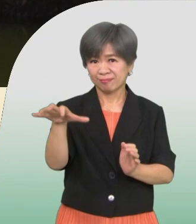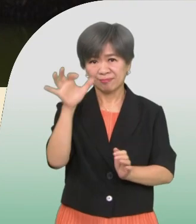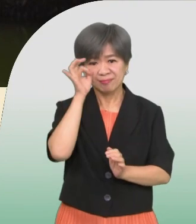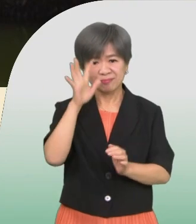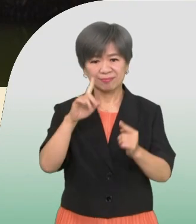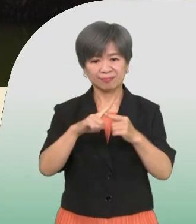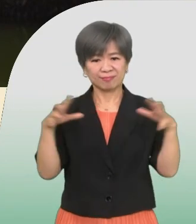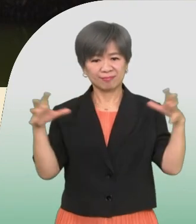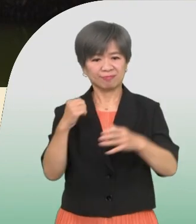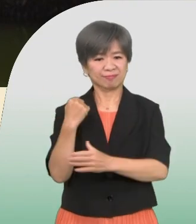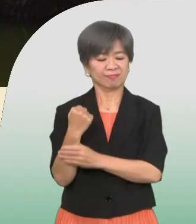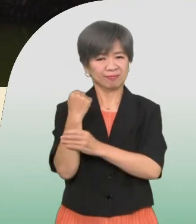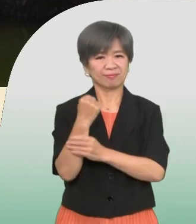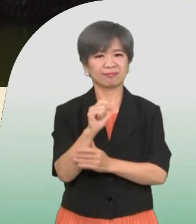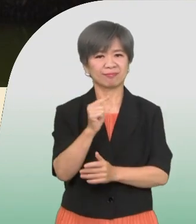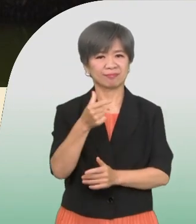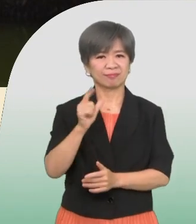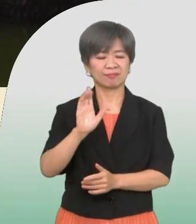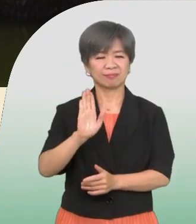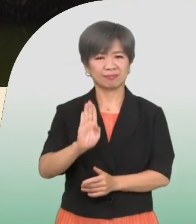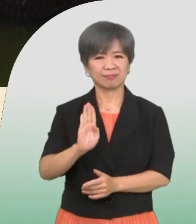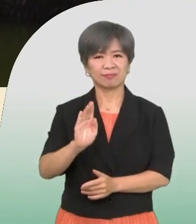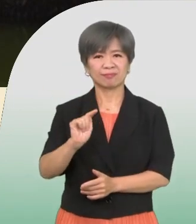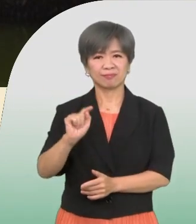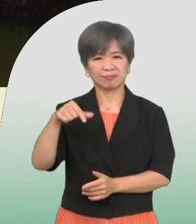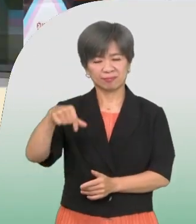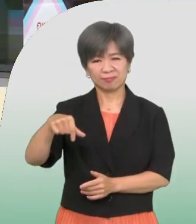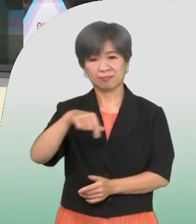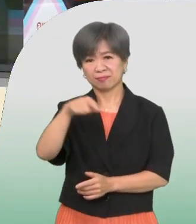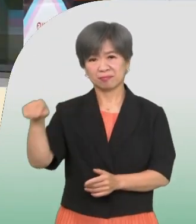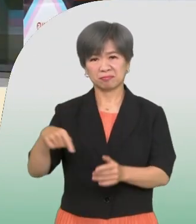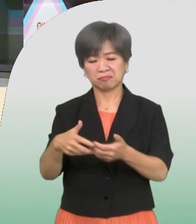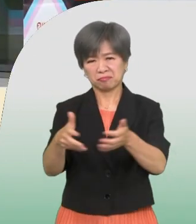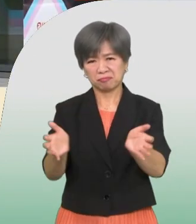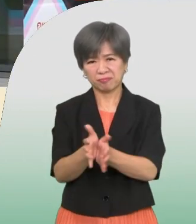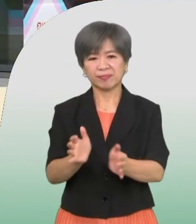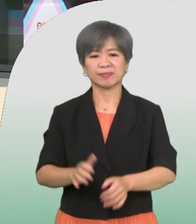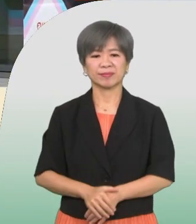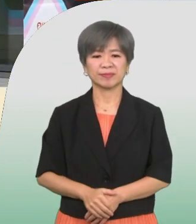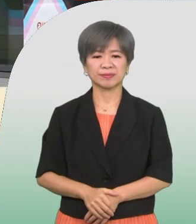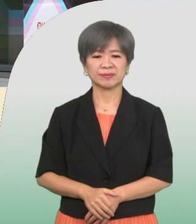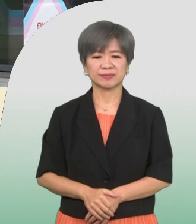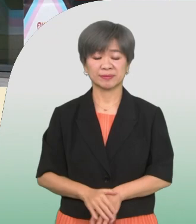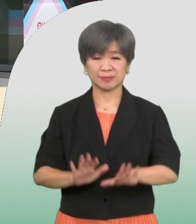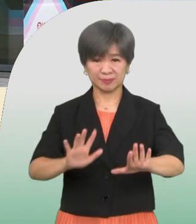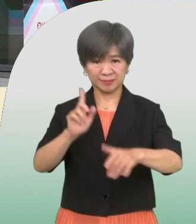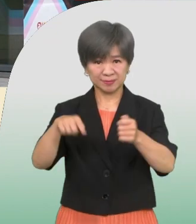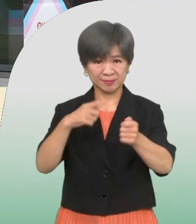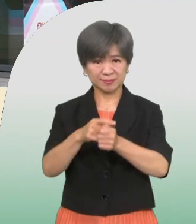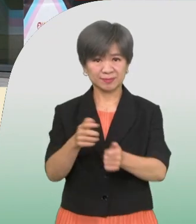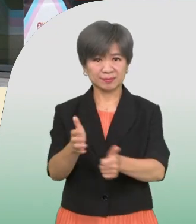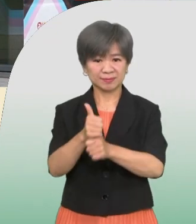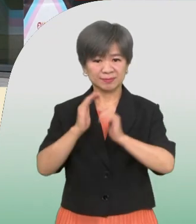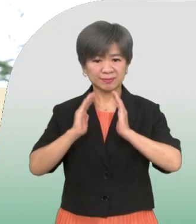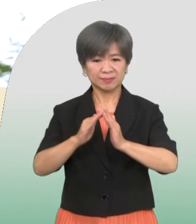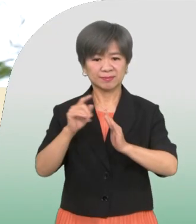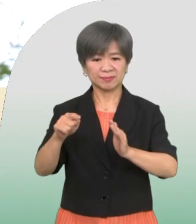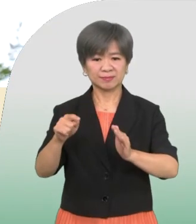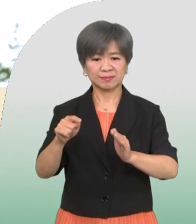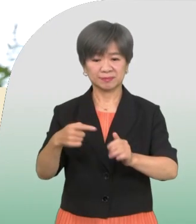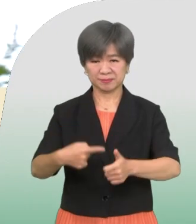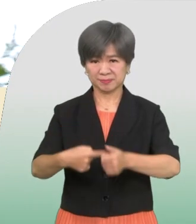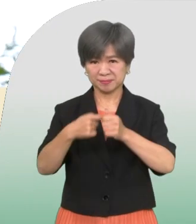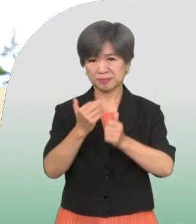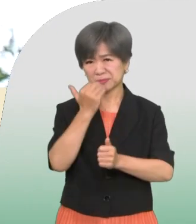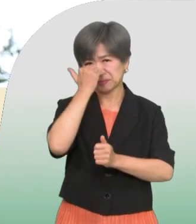人向下来支持 LGBTQ 族群的权益。 So this year it's the 50th anniversary of